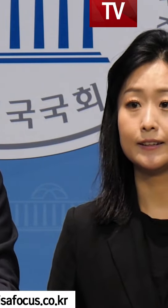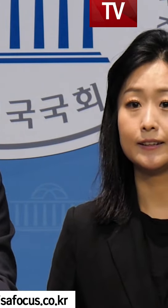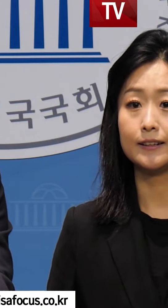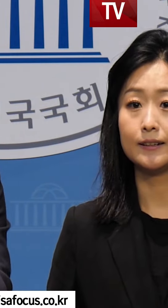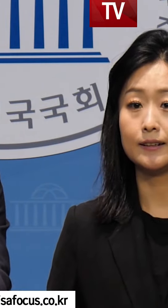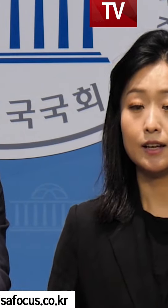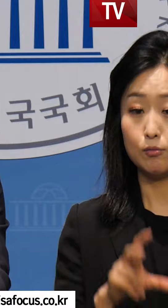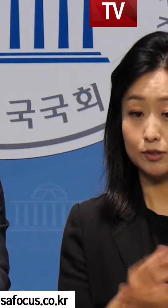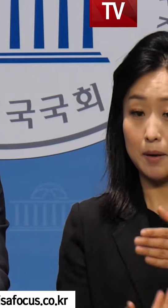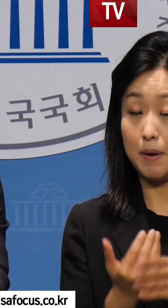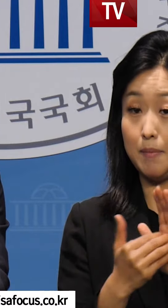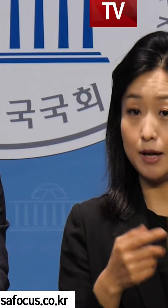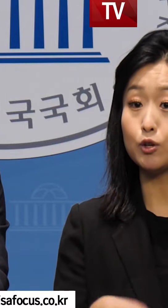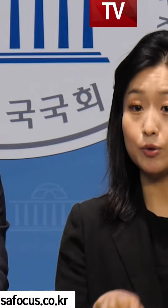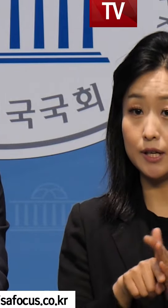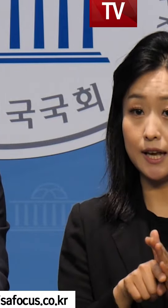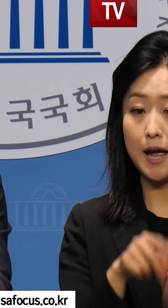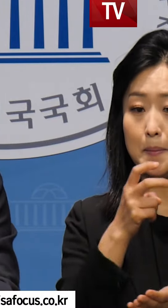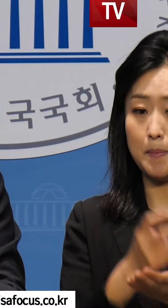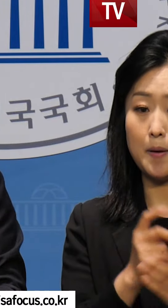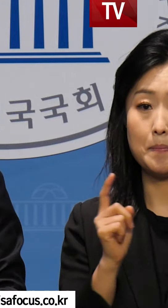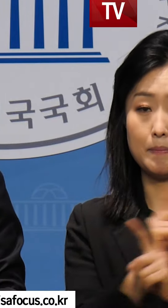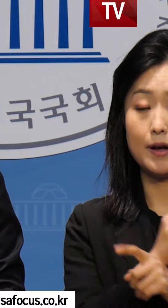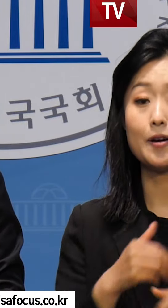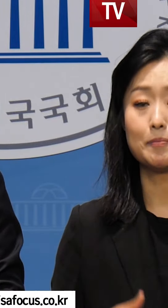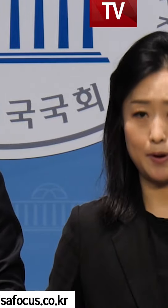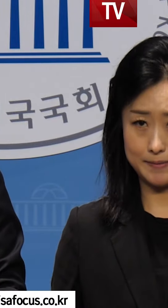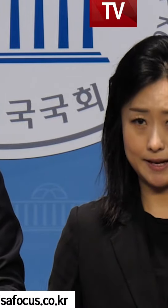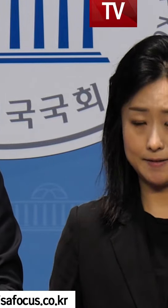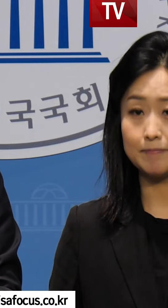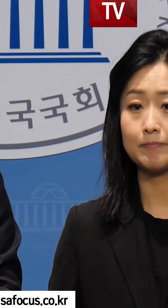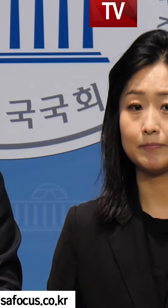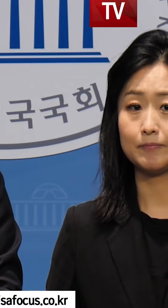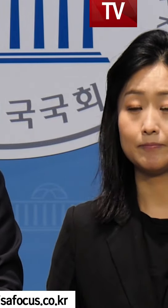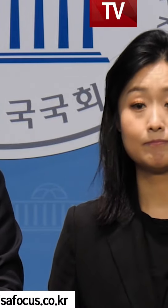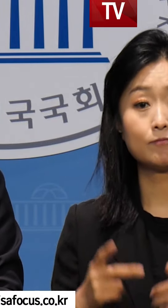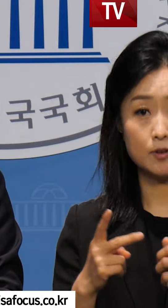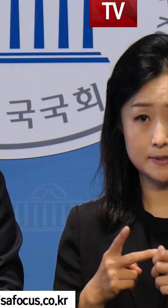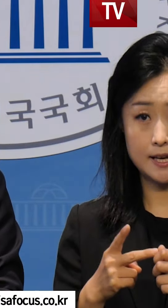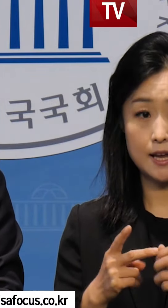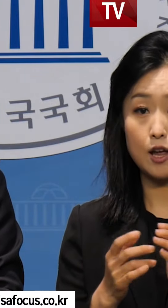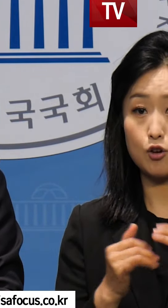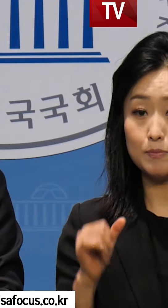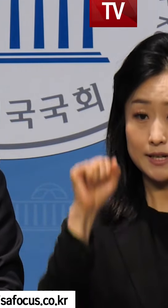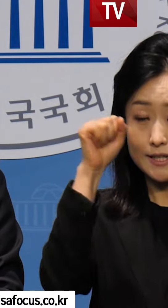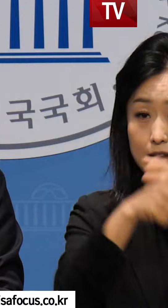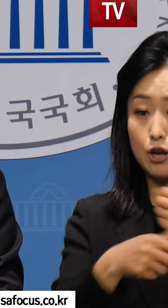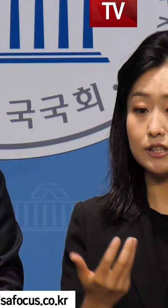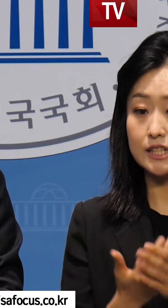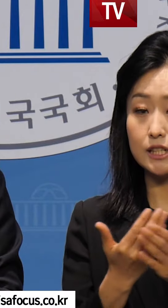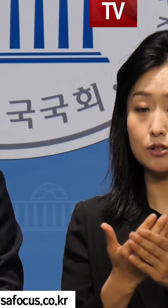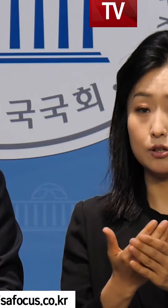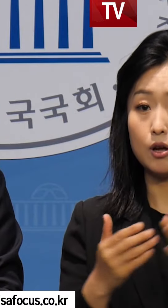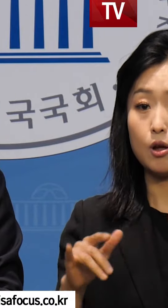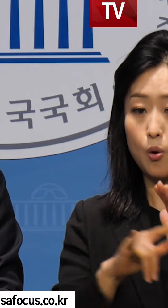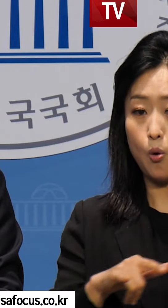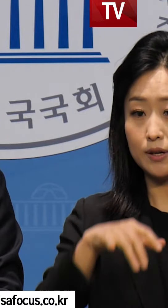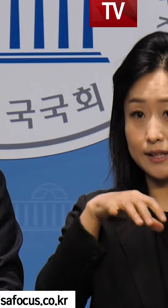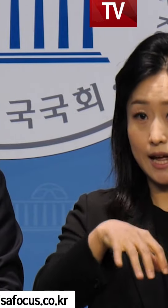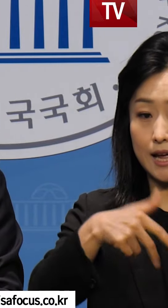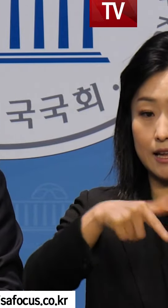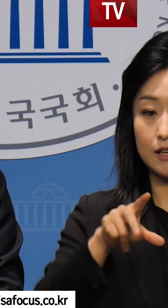이러한 일이 재발하지 않도록 강력한 제도적 변화를 마련하겠습니다. 두 번째는 국민체육진흥공단의 경륜 선수